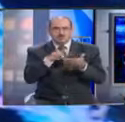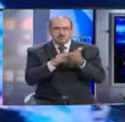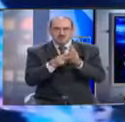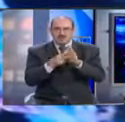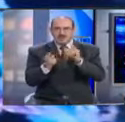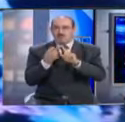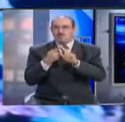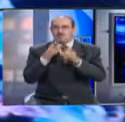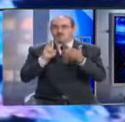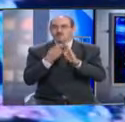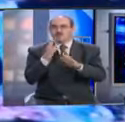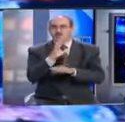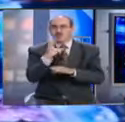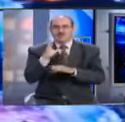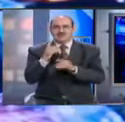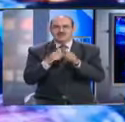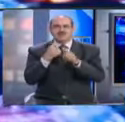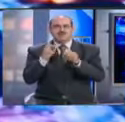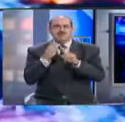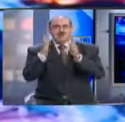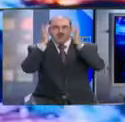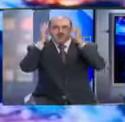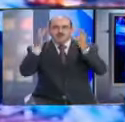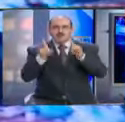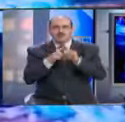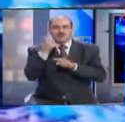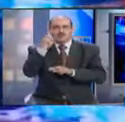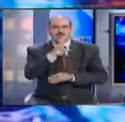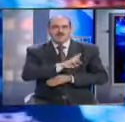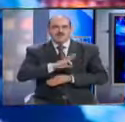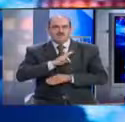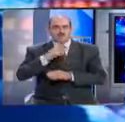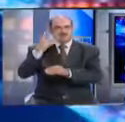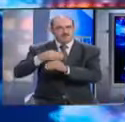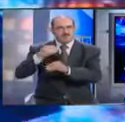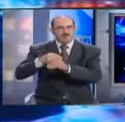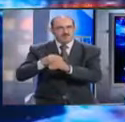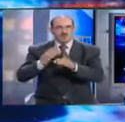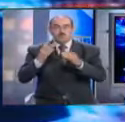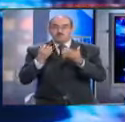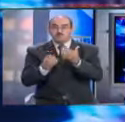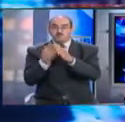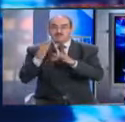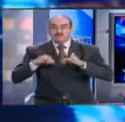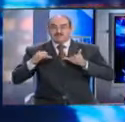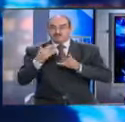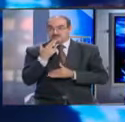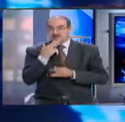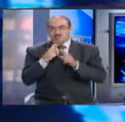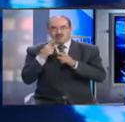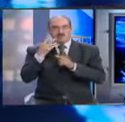استحداث بكالوريا الفنون الذي يهدف إلى ضمان تكوين جيل جيد من